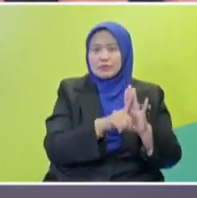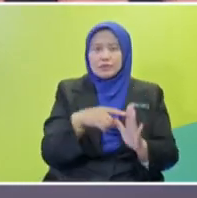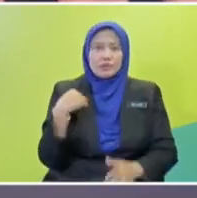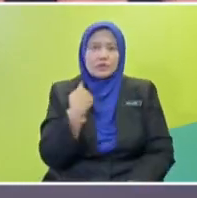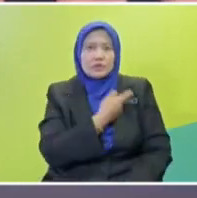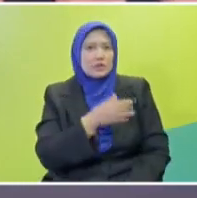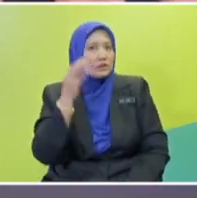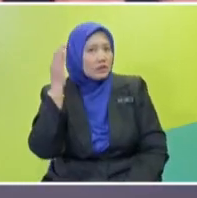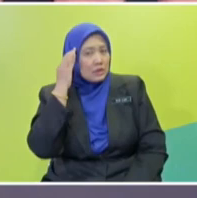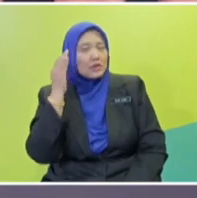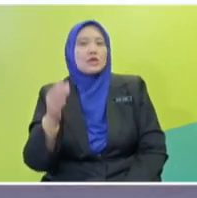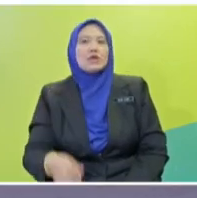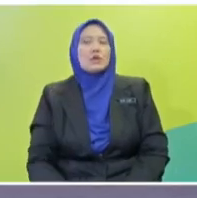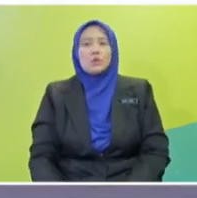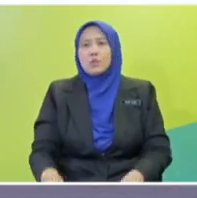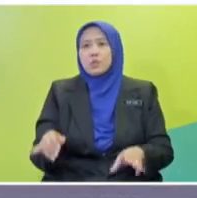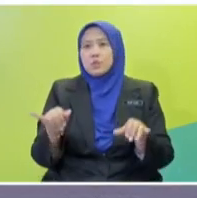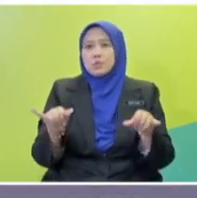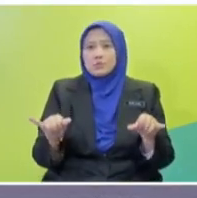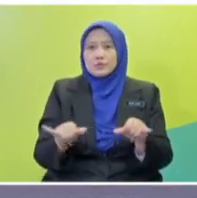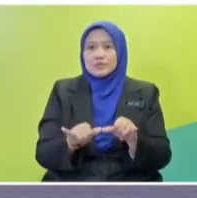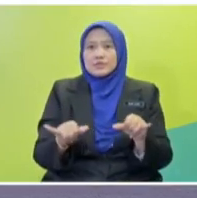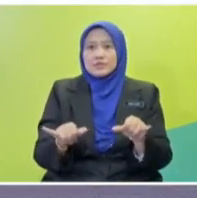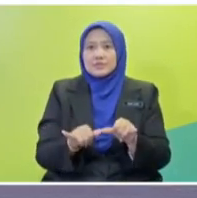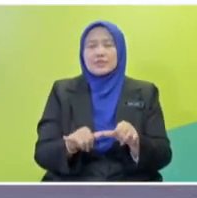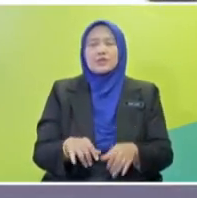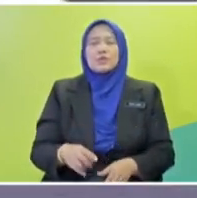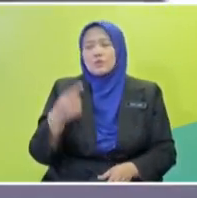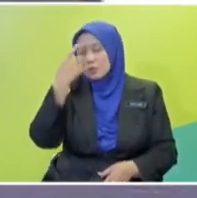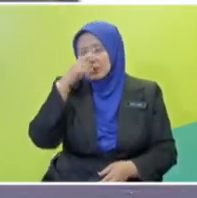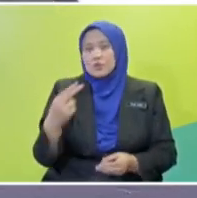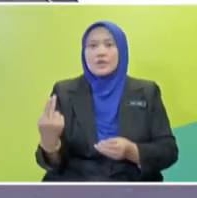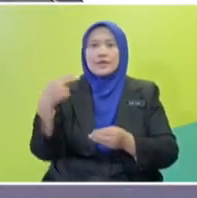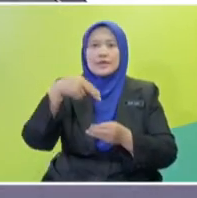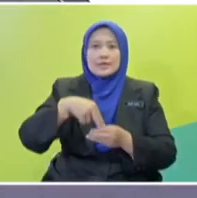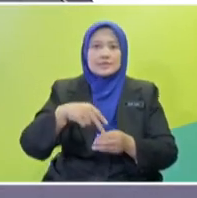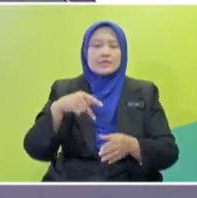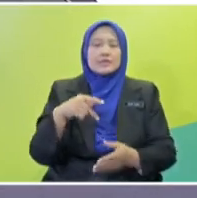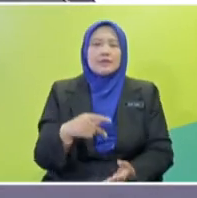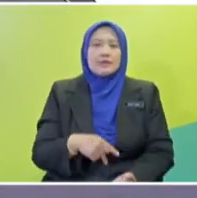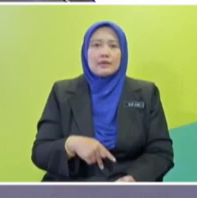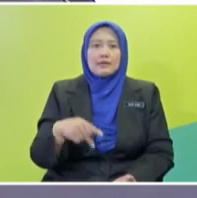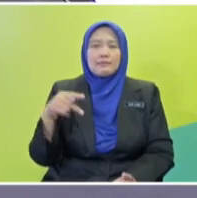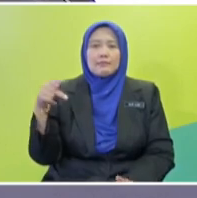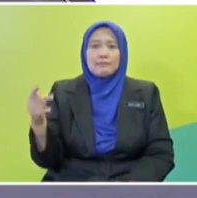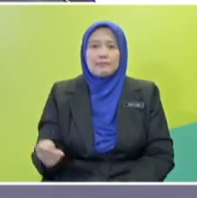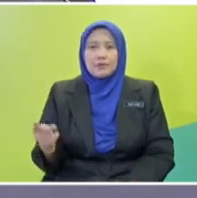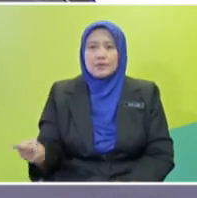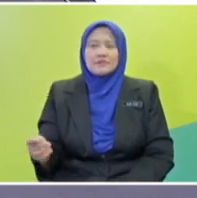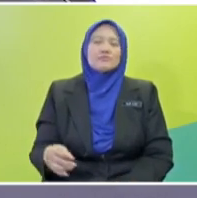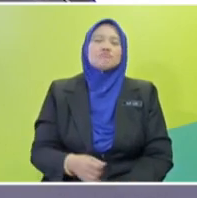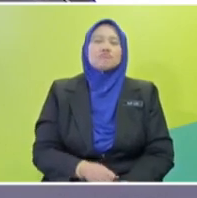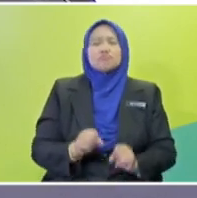size kita punya hasil produk Nah di sini nanti kita akan analisis sesuai ataupun tidak hasil produk kita nih size begini